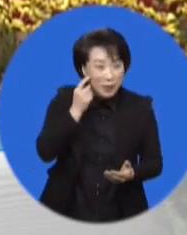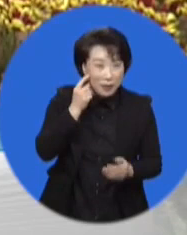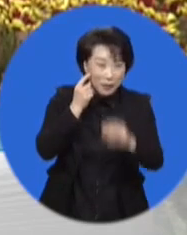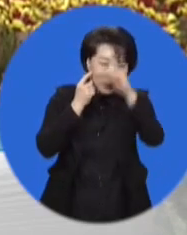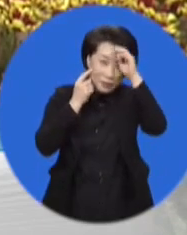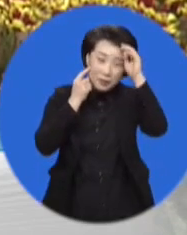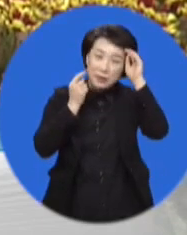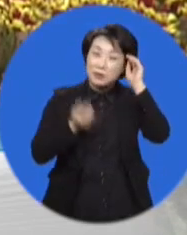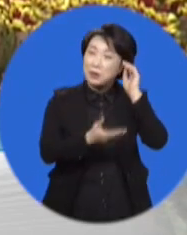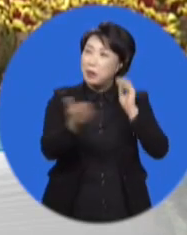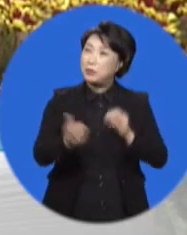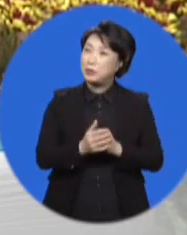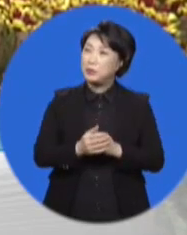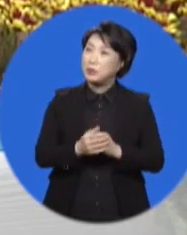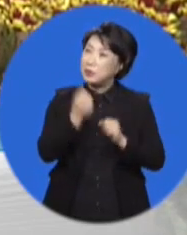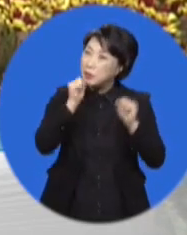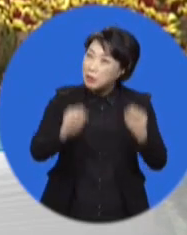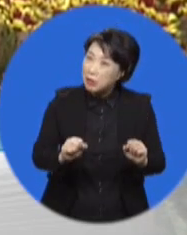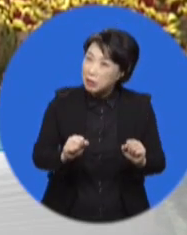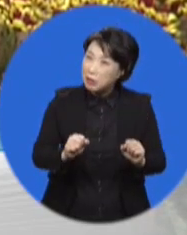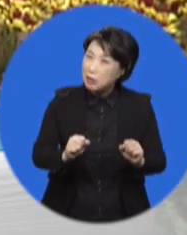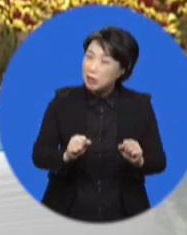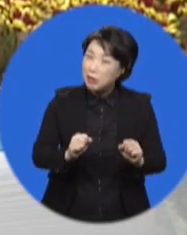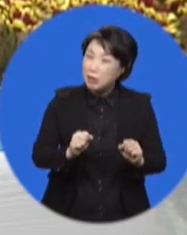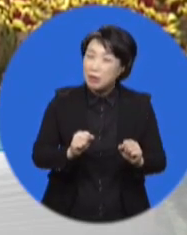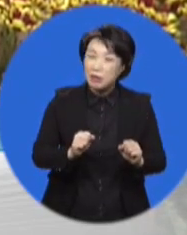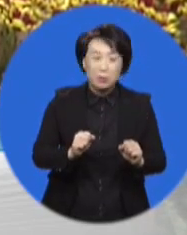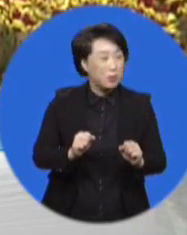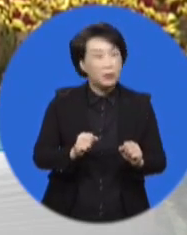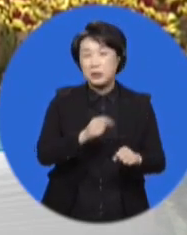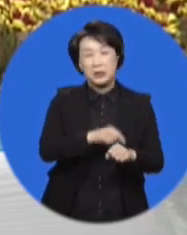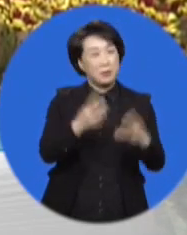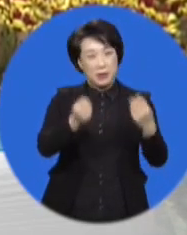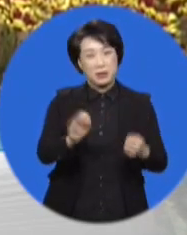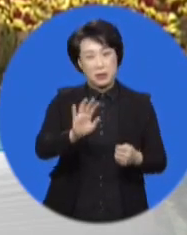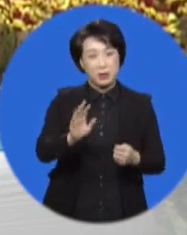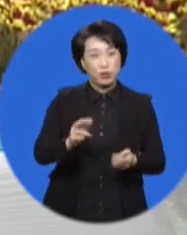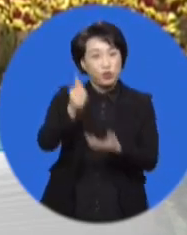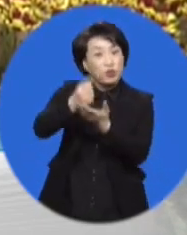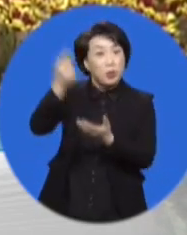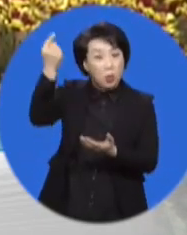응? 뭐 버티고 살 시간도 별로 없어. 이제 주님 오시면 끝이오.